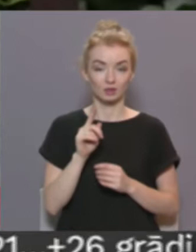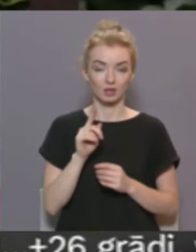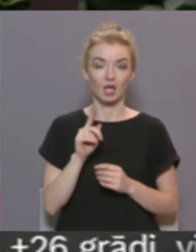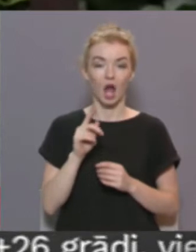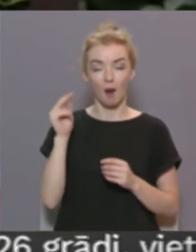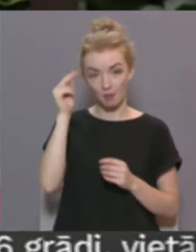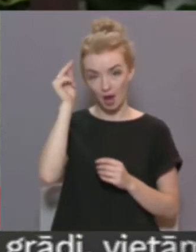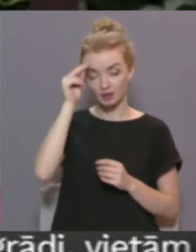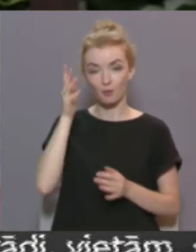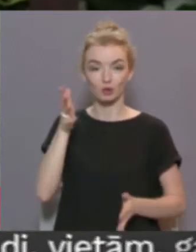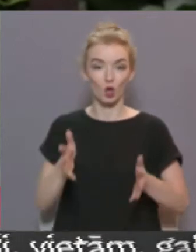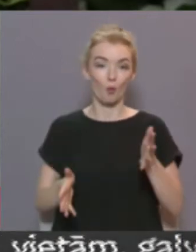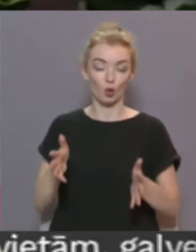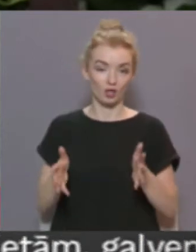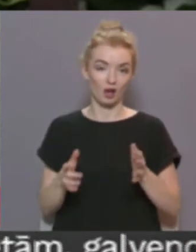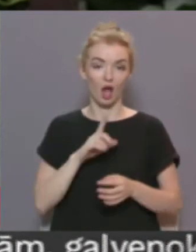robotikā latviešu valodā. Ja?